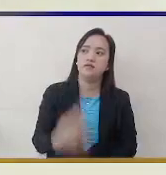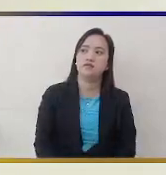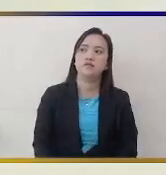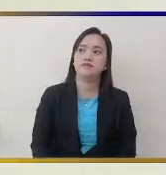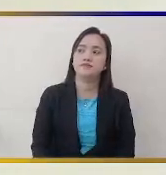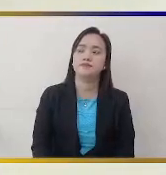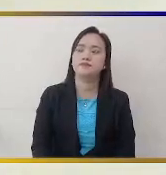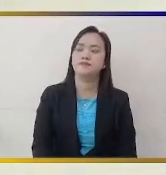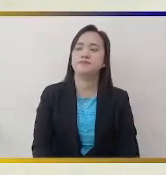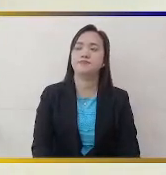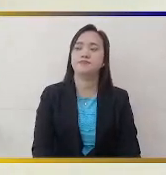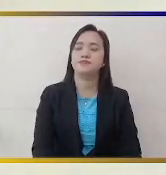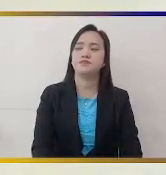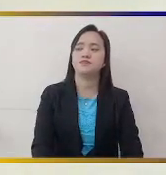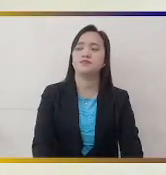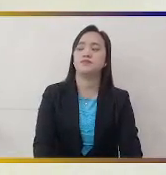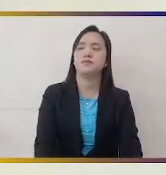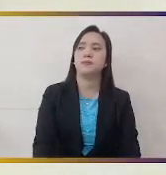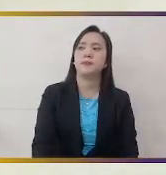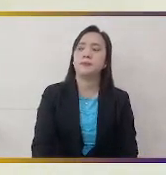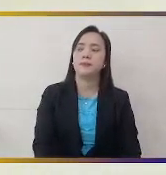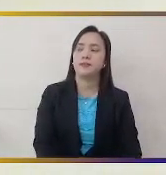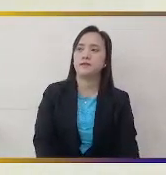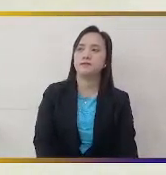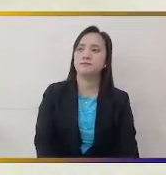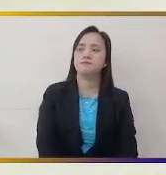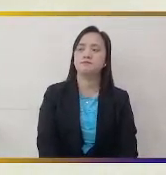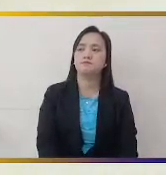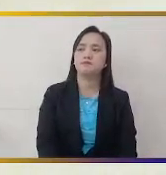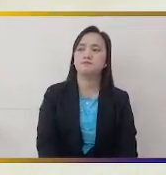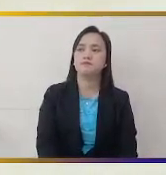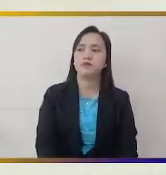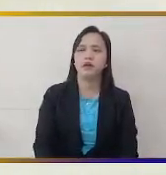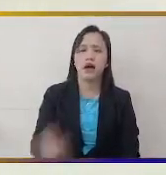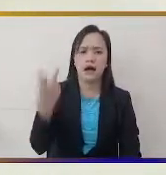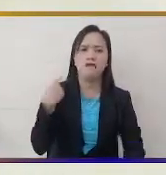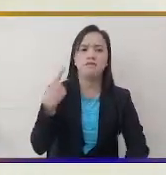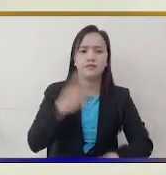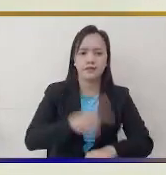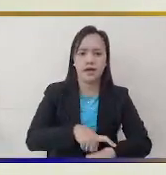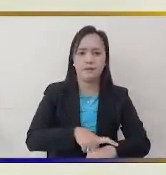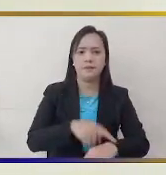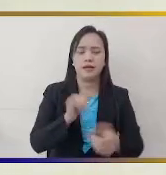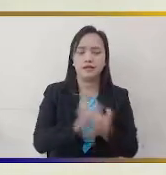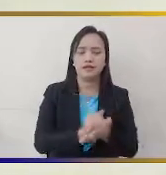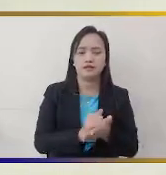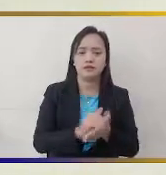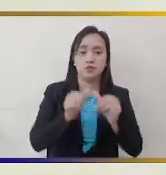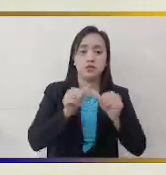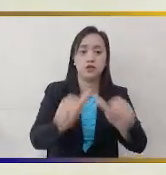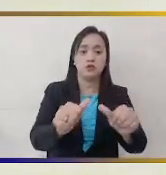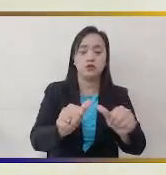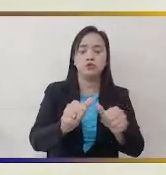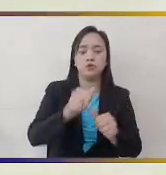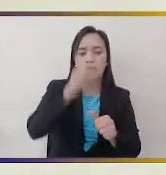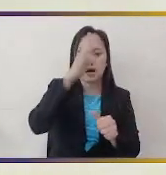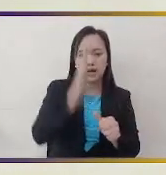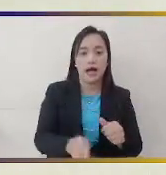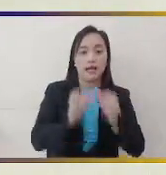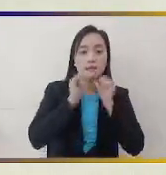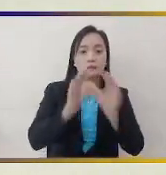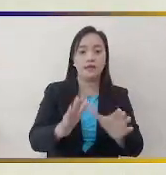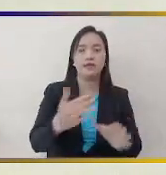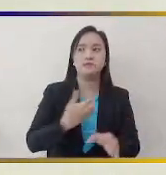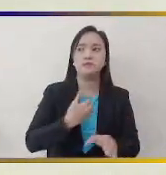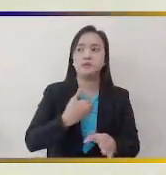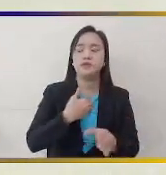na Ah talagang sir pinagpala ako eh kasi iniisip ko kung papaano ako magkaroon